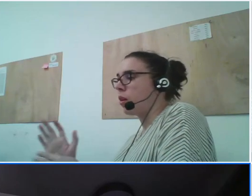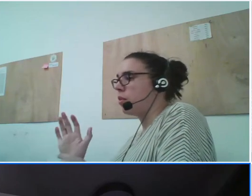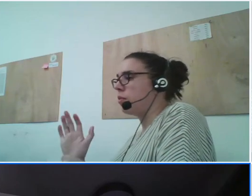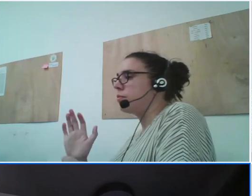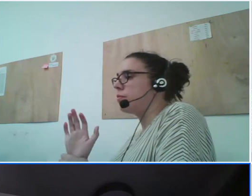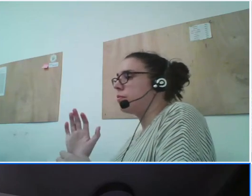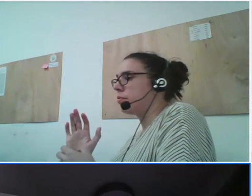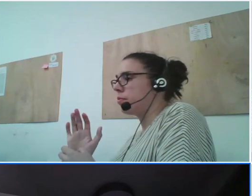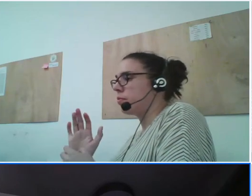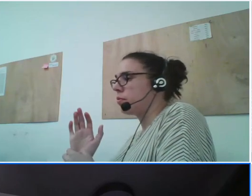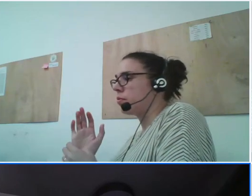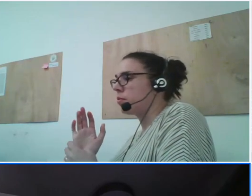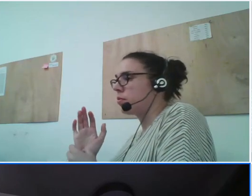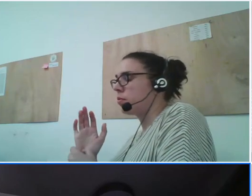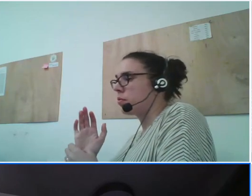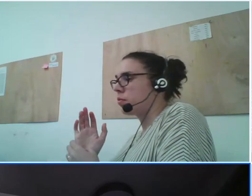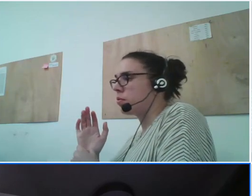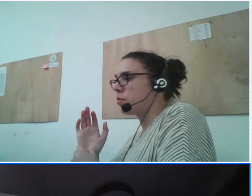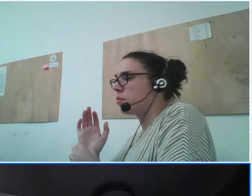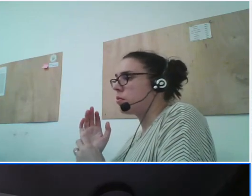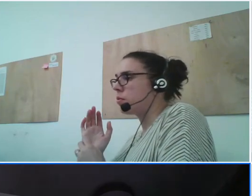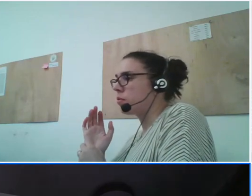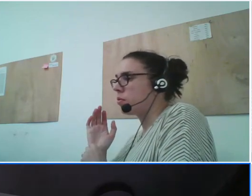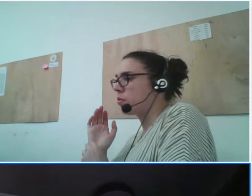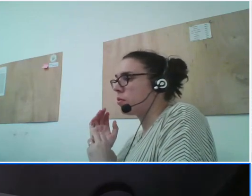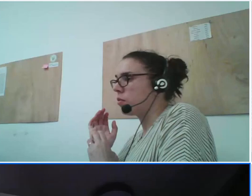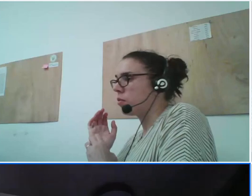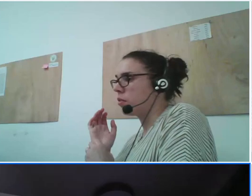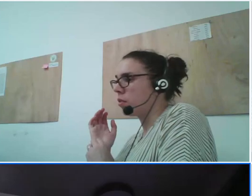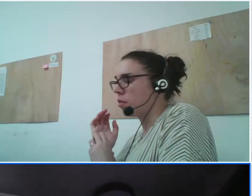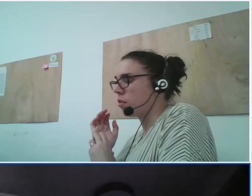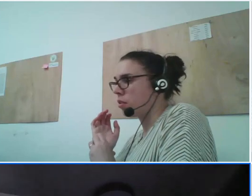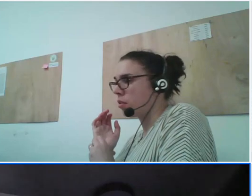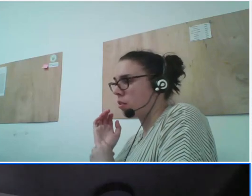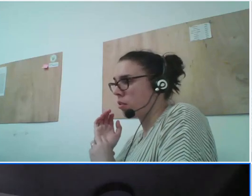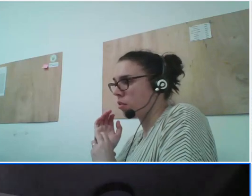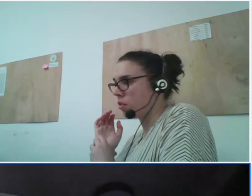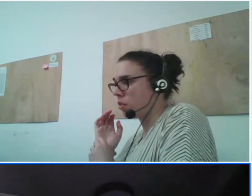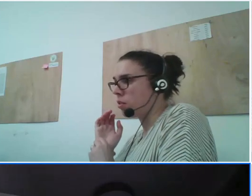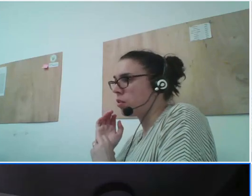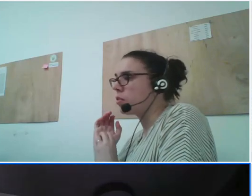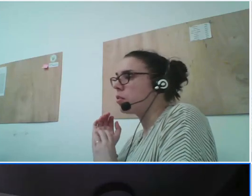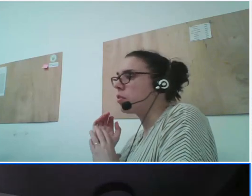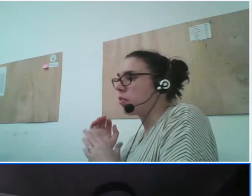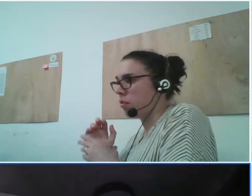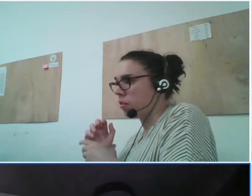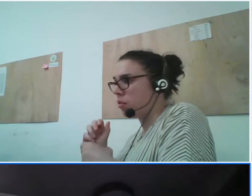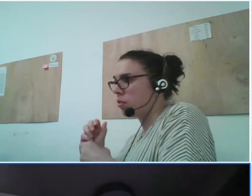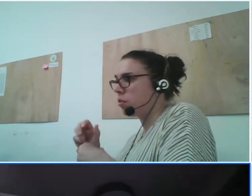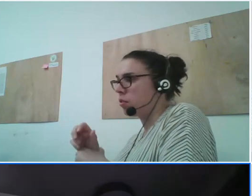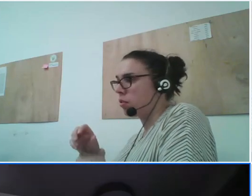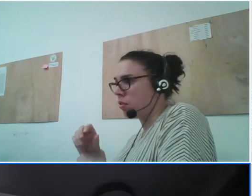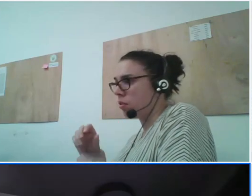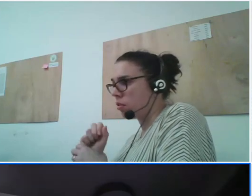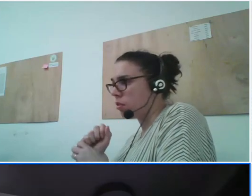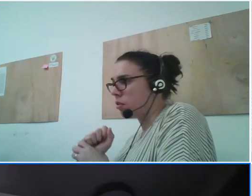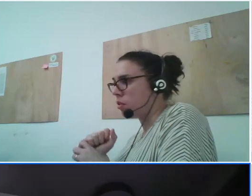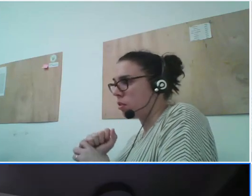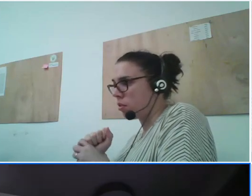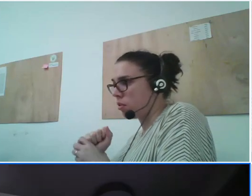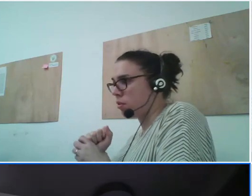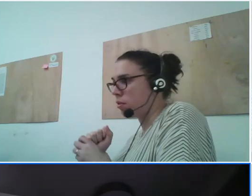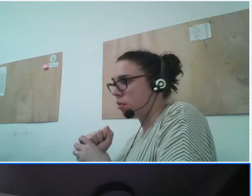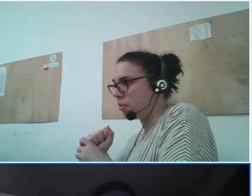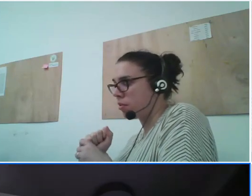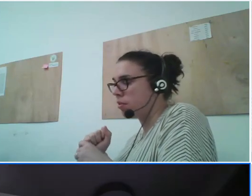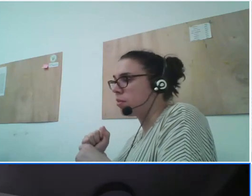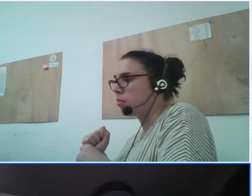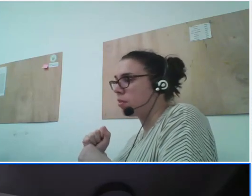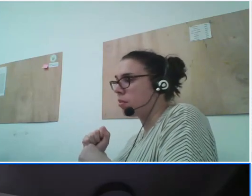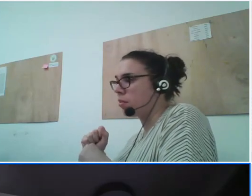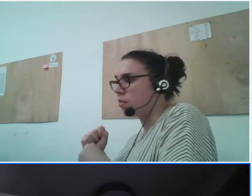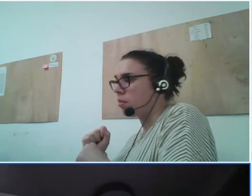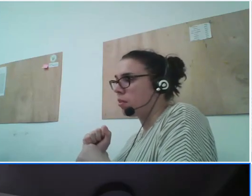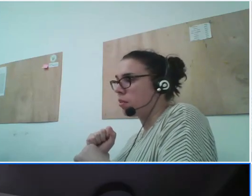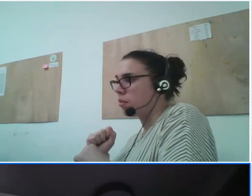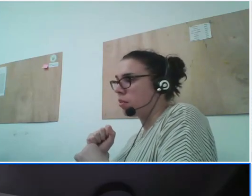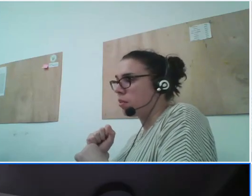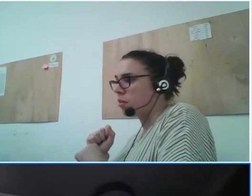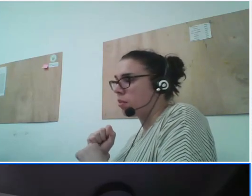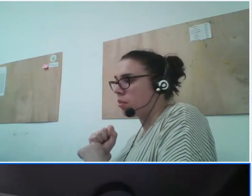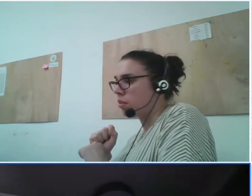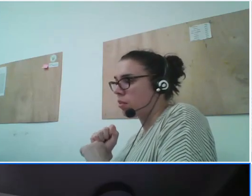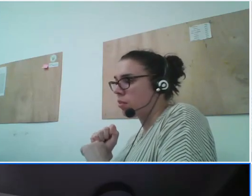documenti, perché poi il problema della pubblicazione è che pubblicava PDF, no? Cioè, voglio dire, altro che link e data, voglio dire. Però, e